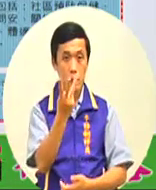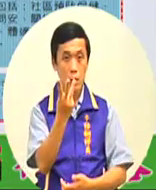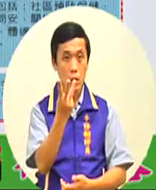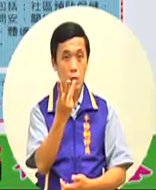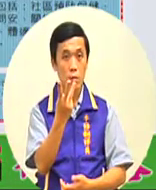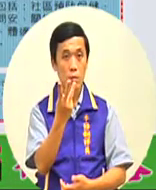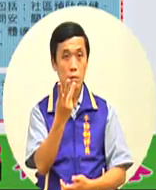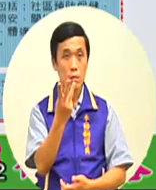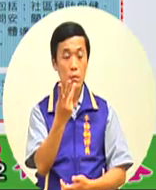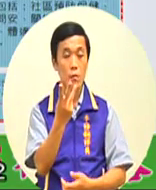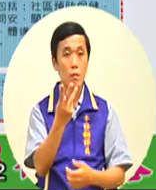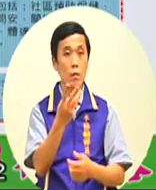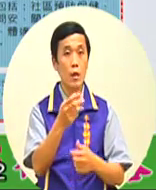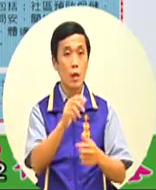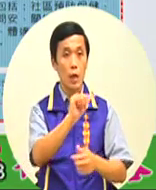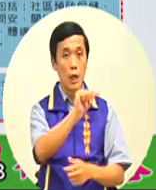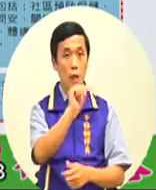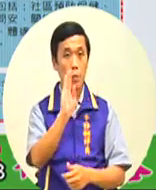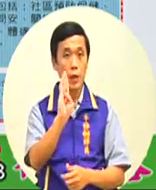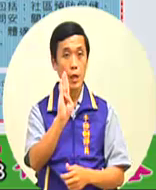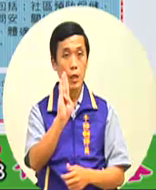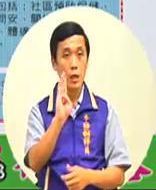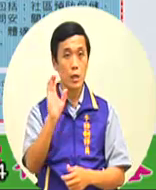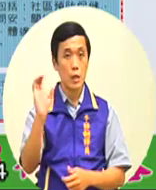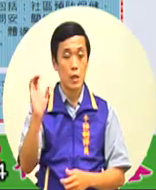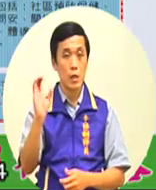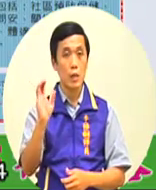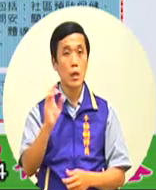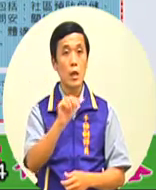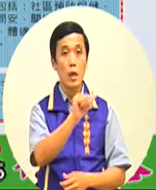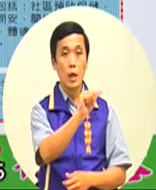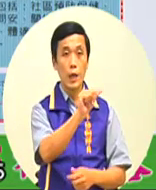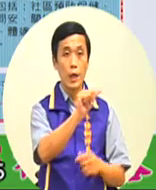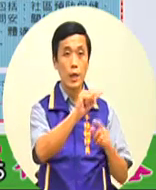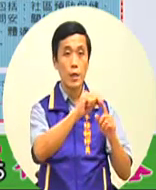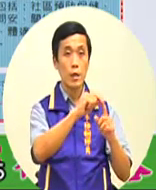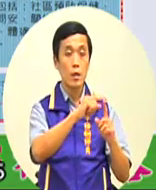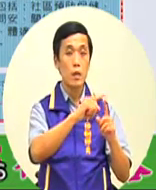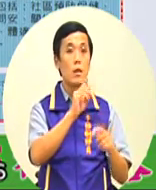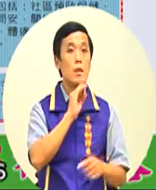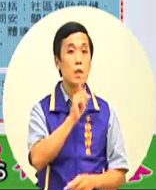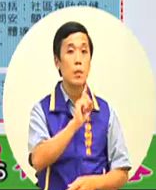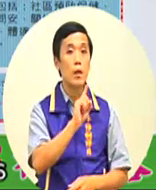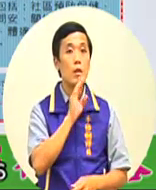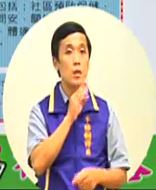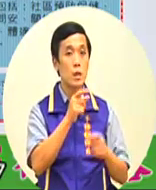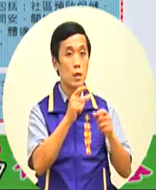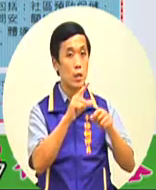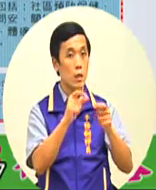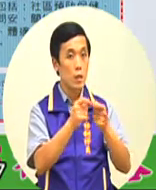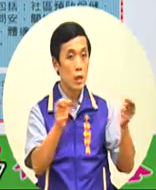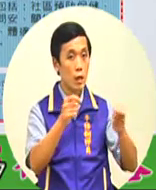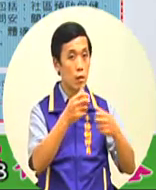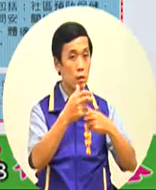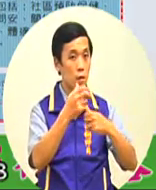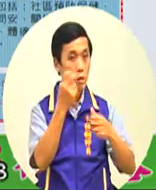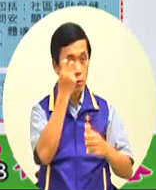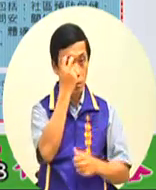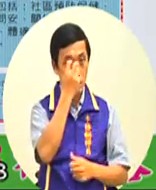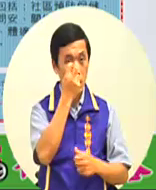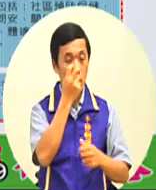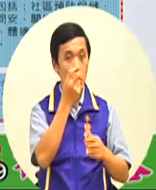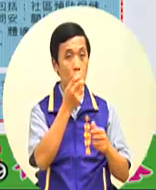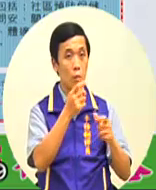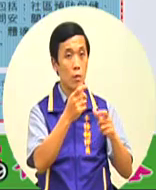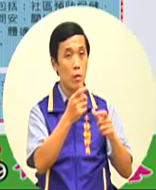有 分成 A、B、C。那 A 级属于长照的旗舰店，旗舰店就是很